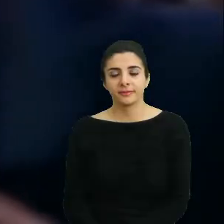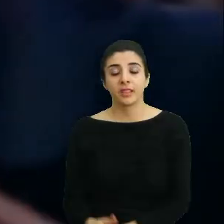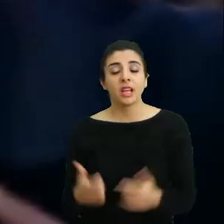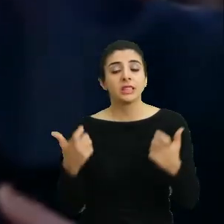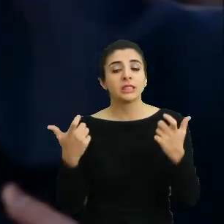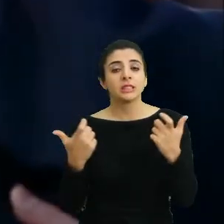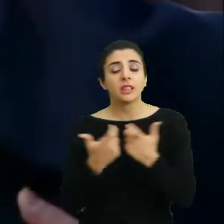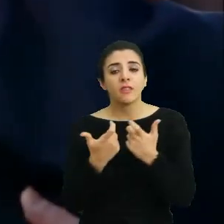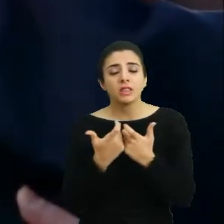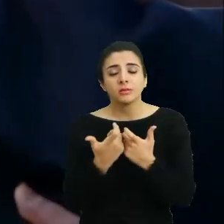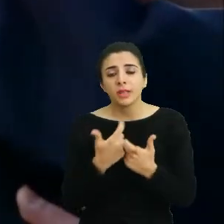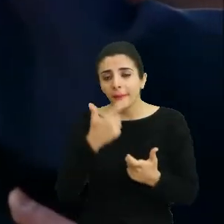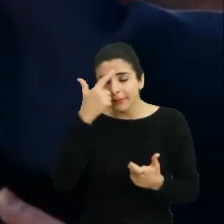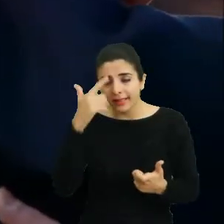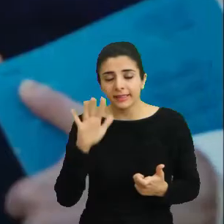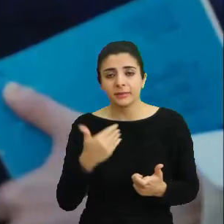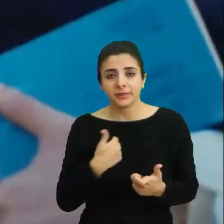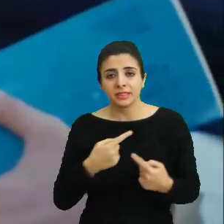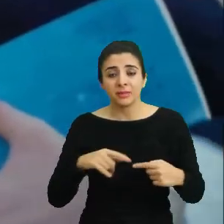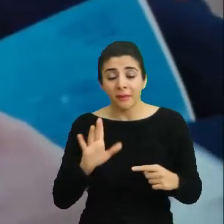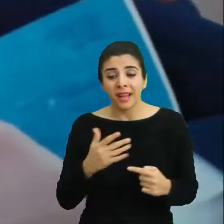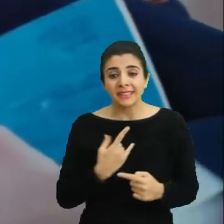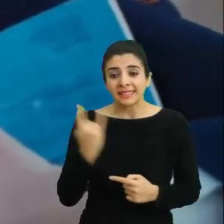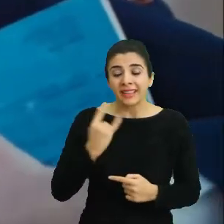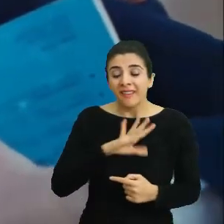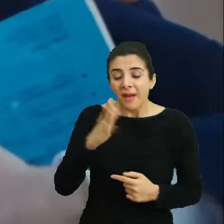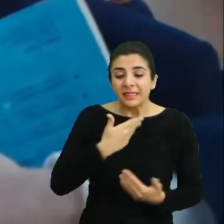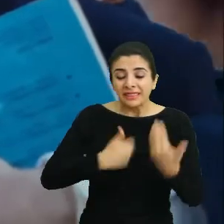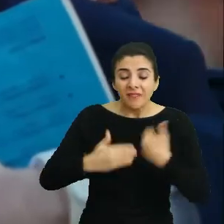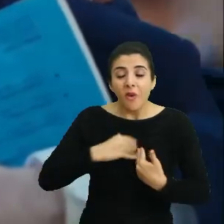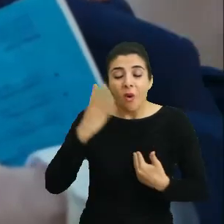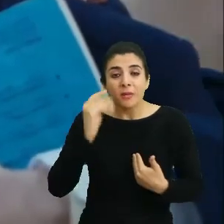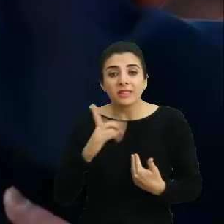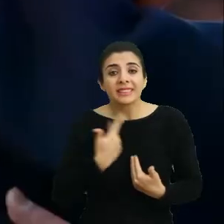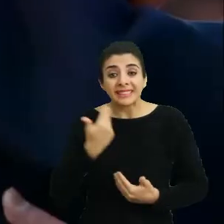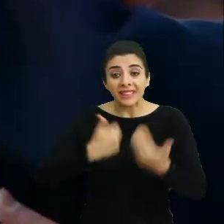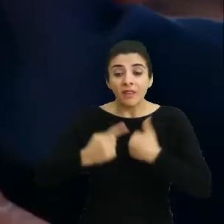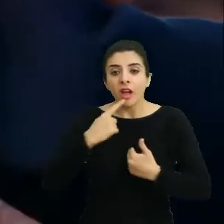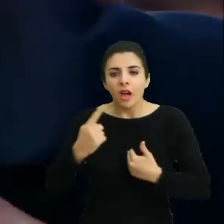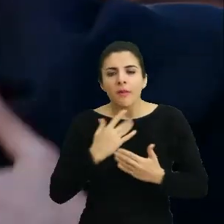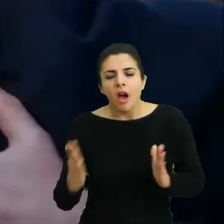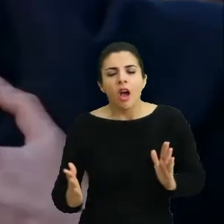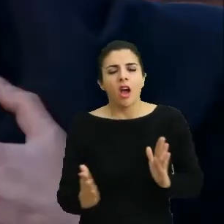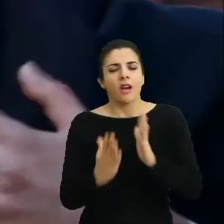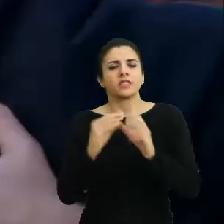Savaşmak belletildi bize. Oysa sevişmeyi öğrenmeliydik. Çünkü sevişmek direnmektir doğuma, batıma, gümüşe